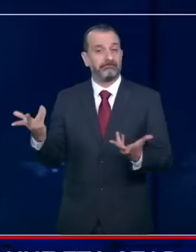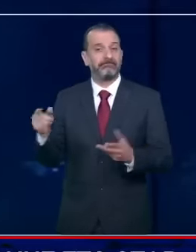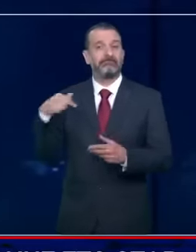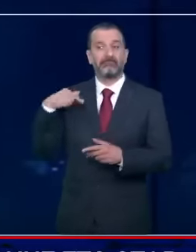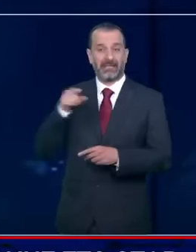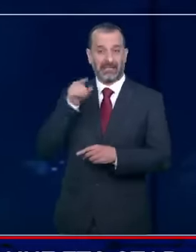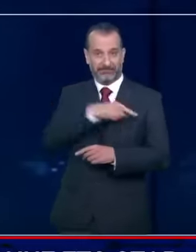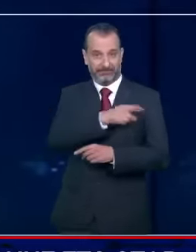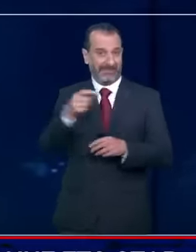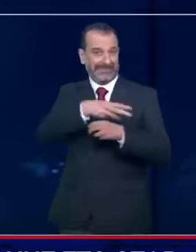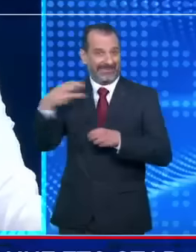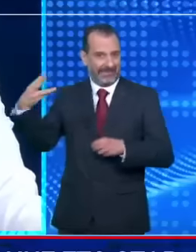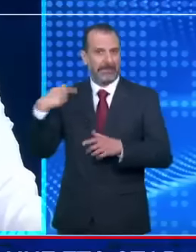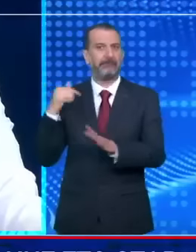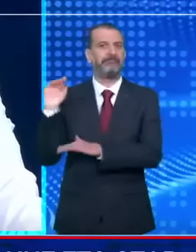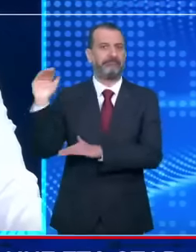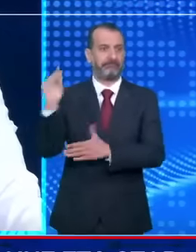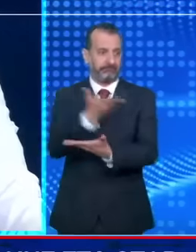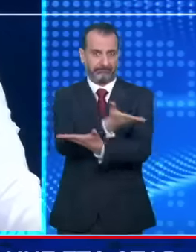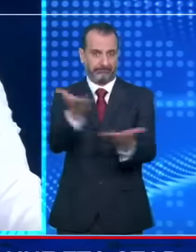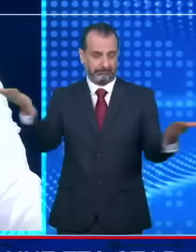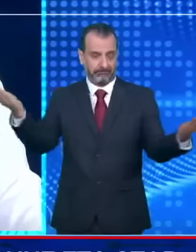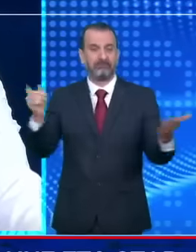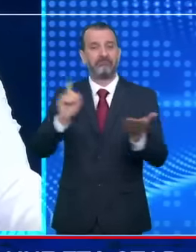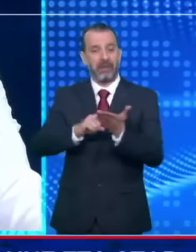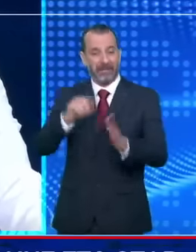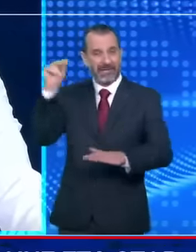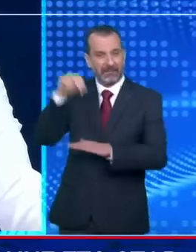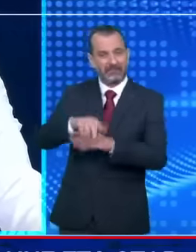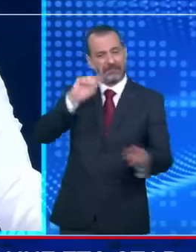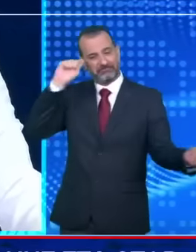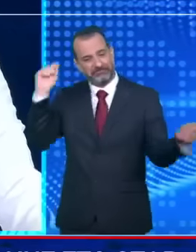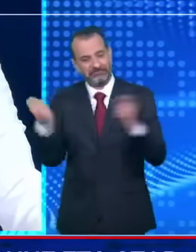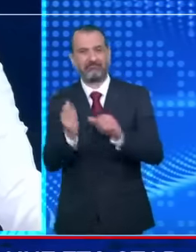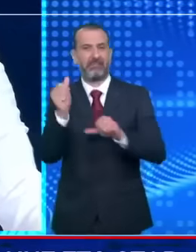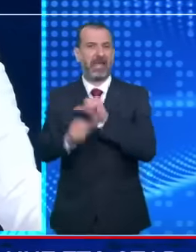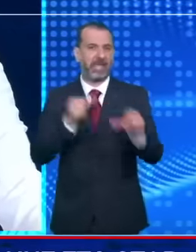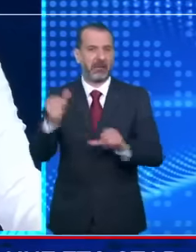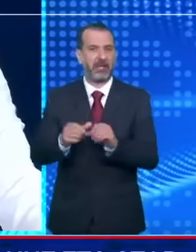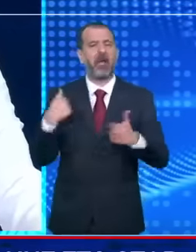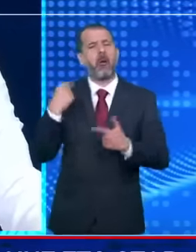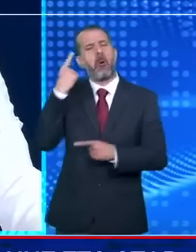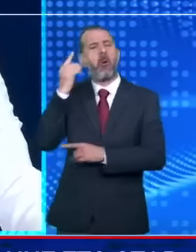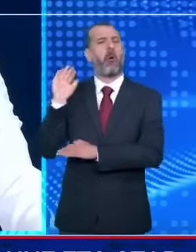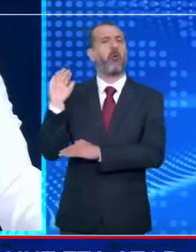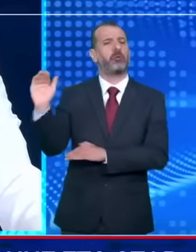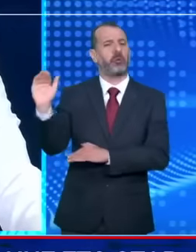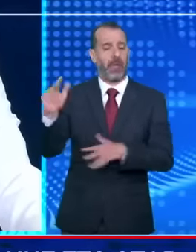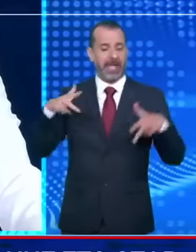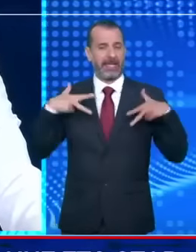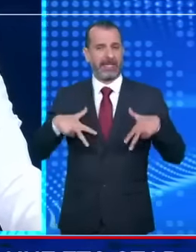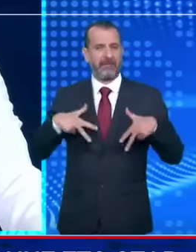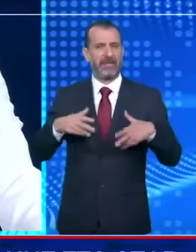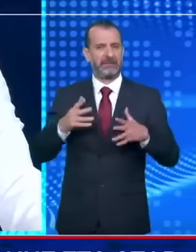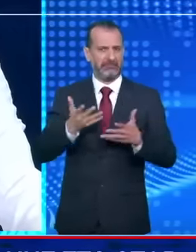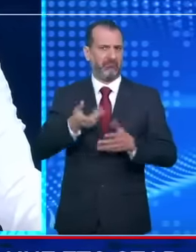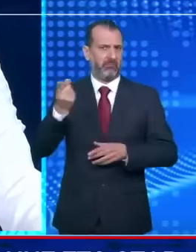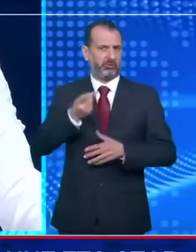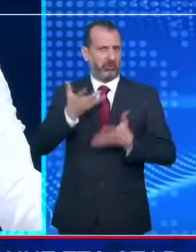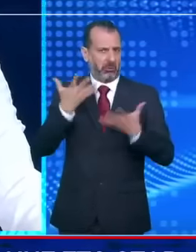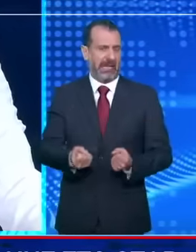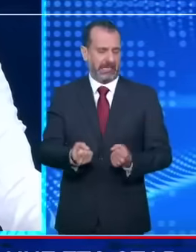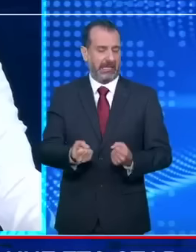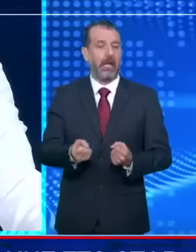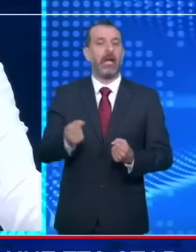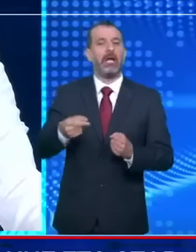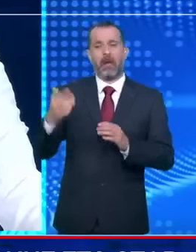ανατροπή. Με δεδομένο ότι η κυβέρνηση έχει μια μεγάλη κοινοβουλευτική πλειοψηφία και μια νοπή κυβερνητική εντολή, γιατί να